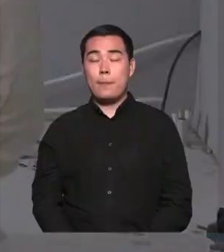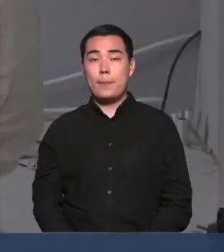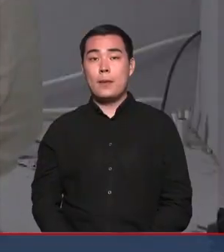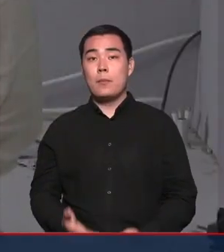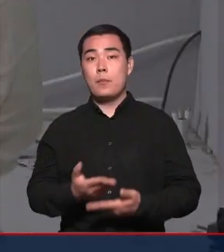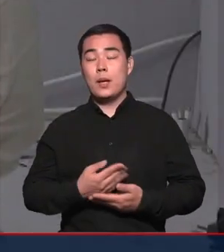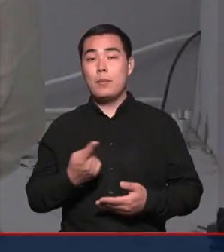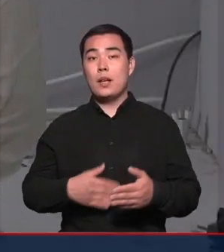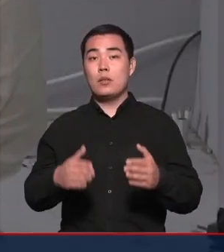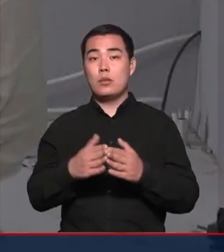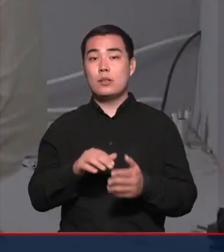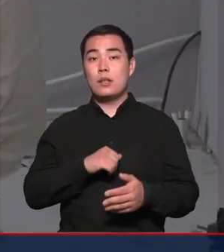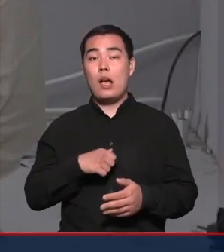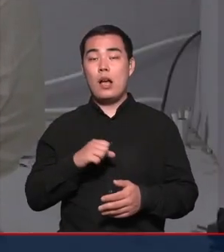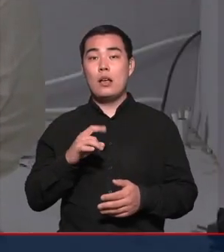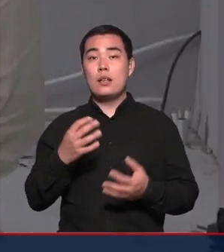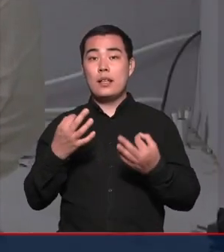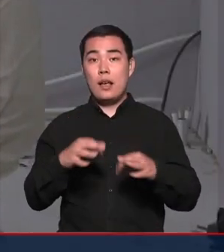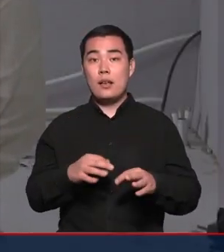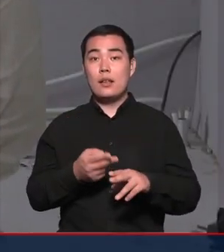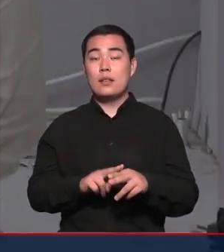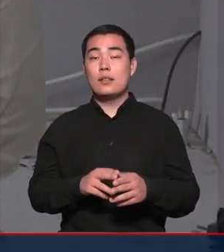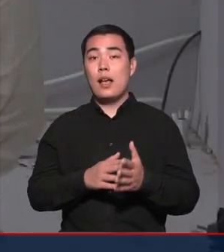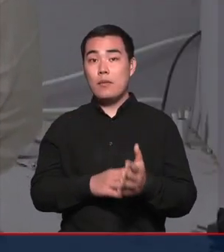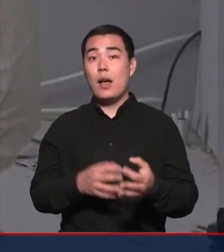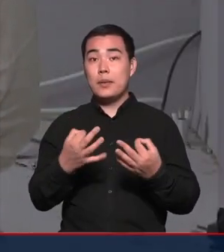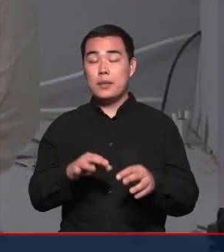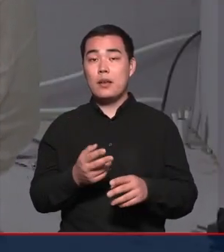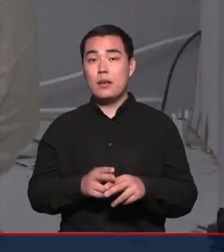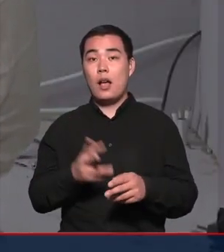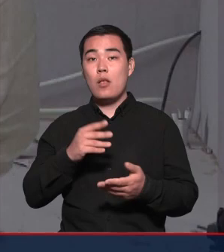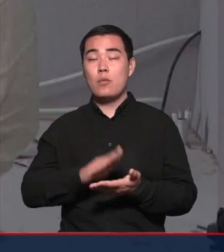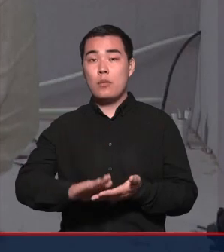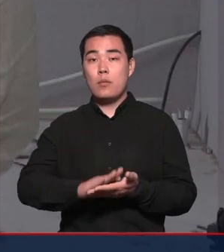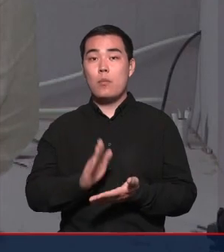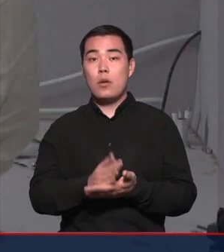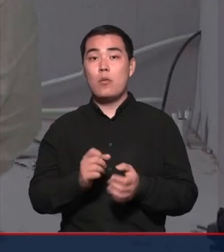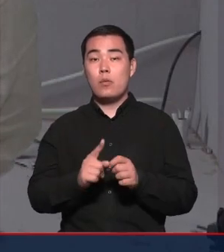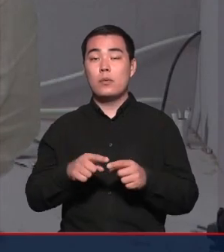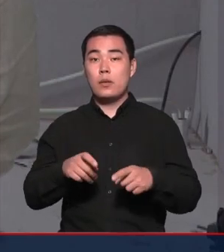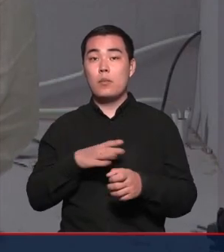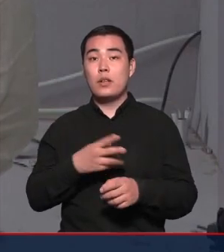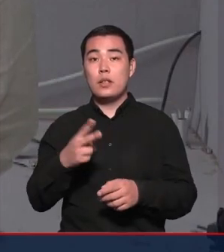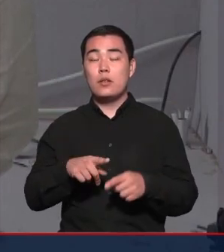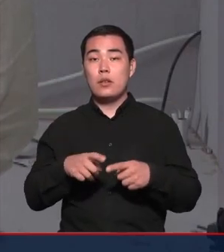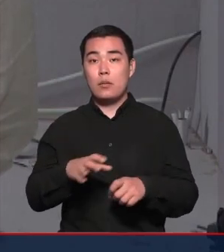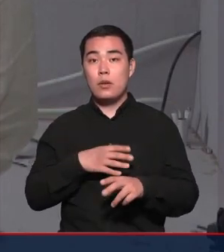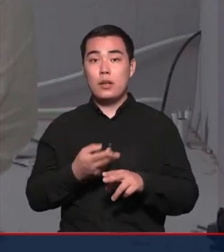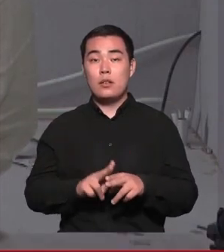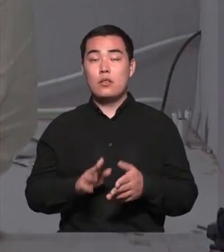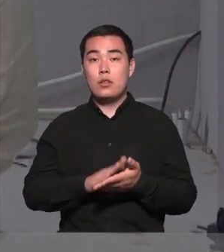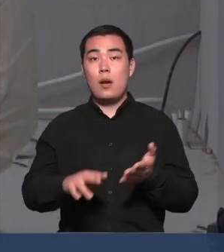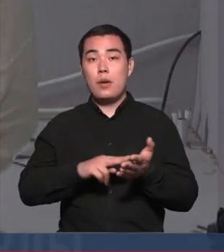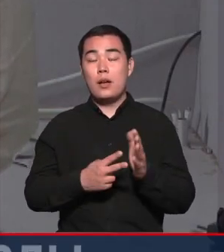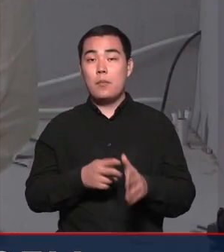иелерден арыз аламыз, рұқсат береді, содан кейін кіреміз. 16 үйдің ішінен 11-іне уже кірдік. 2-уін бітірдік. 2-уі чистовой